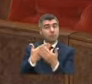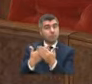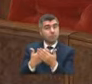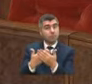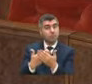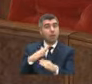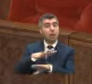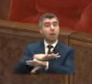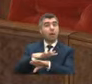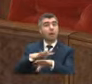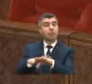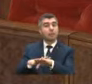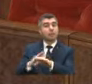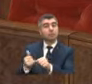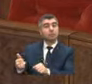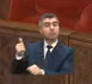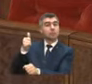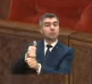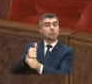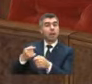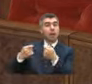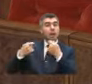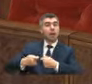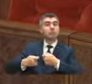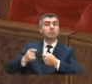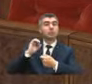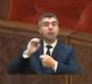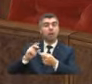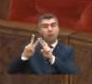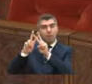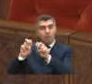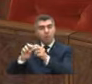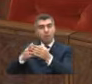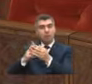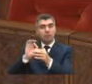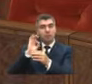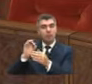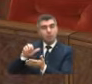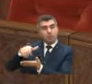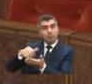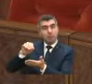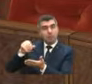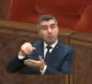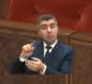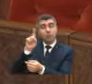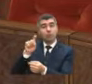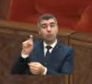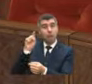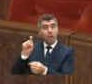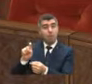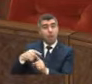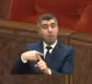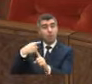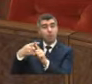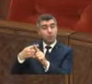العامل، مكلفين بمتابعة كل الإشكالات المتعلقة بالمراقبة ديال المقاطع. ثم أيضا هناك الجماعات المحلية بالإضافة